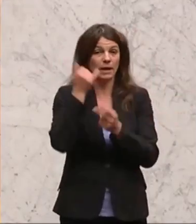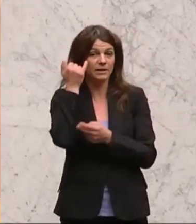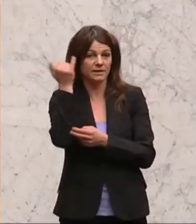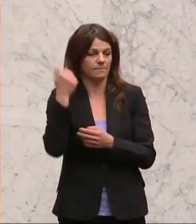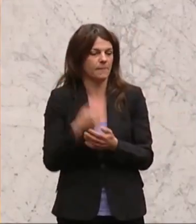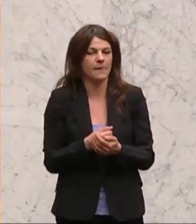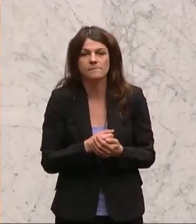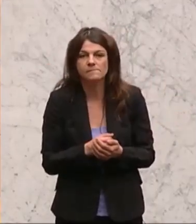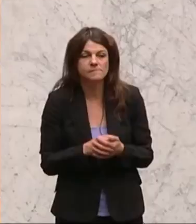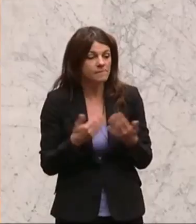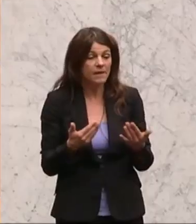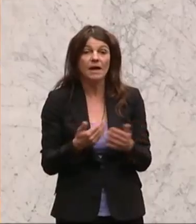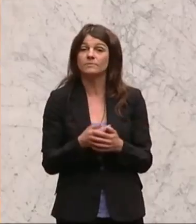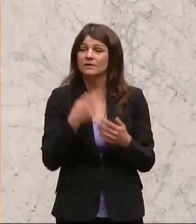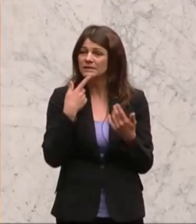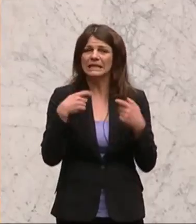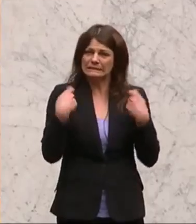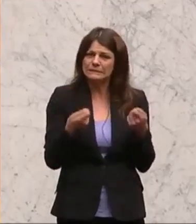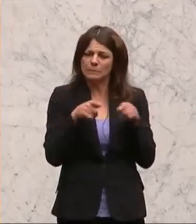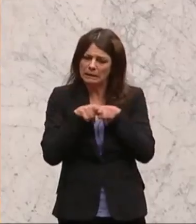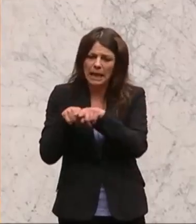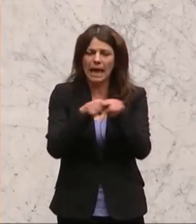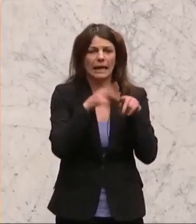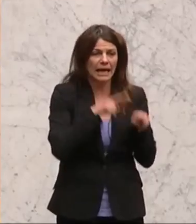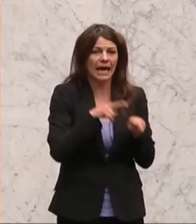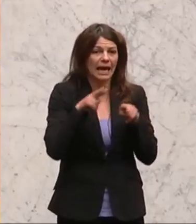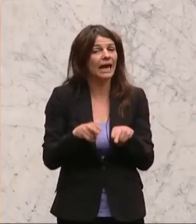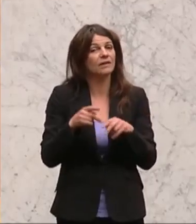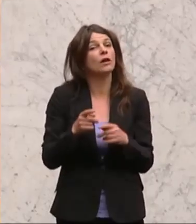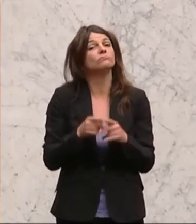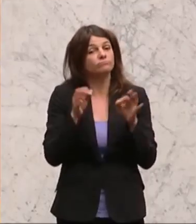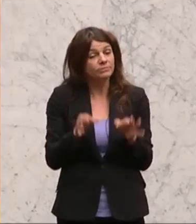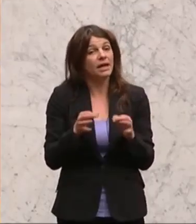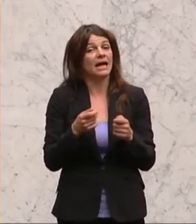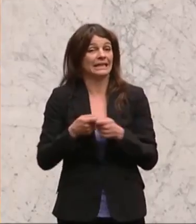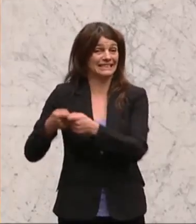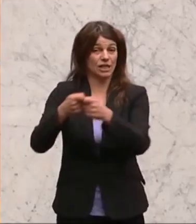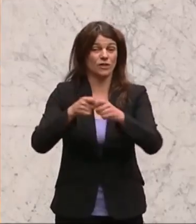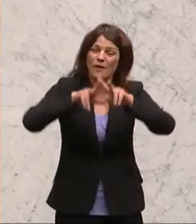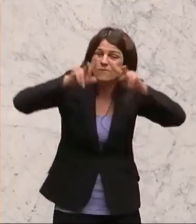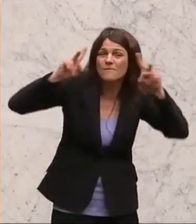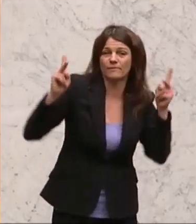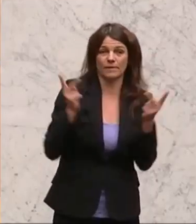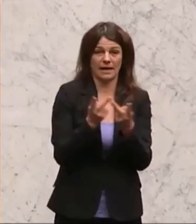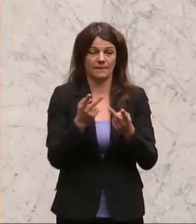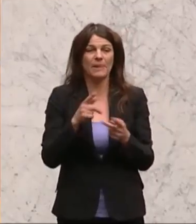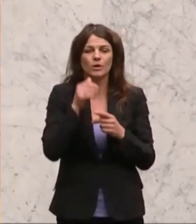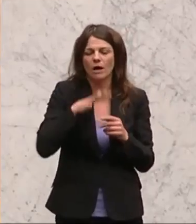globale Mega-Idee, dass es eine gleiche, gerechte und faire Gesellschaft geben kann, auf unserem ganzen